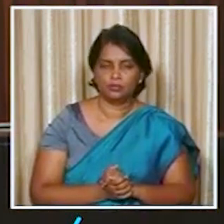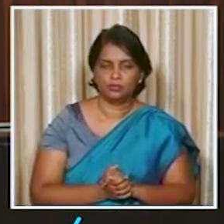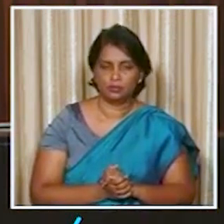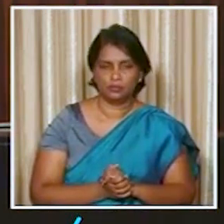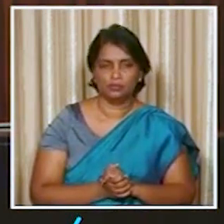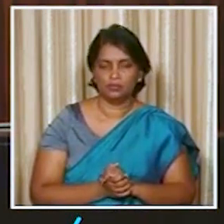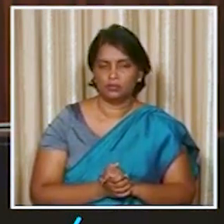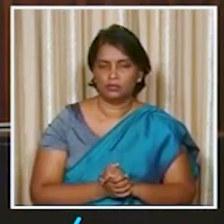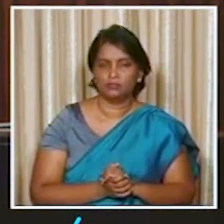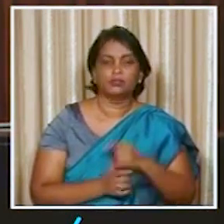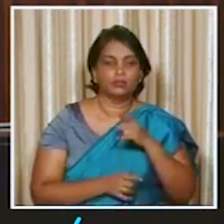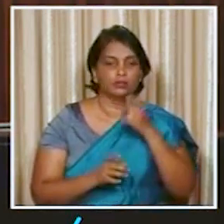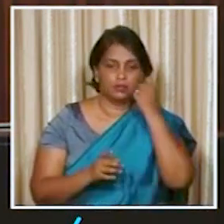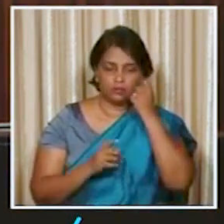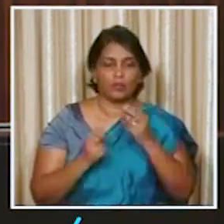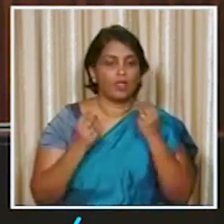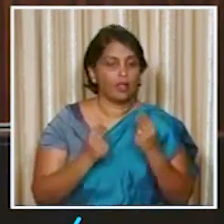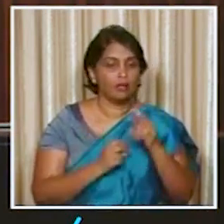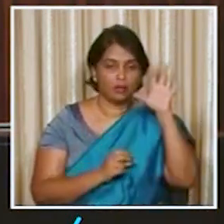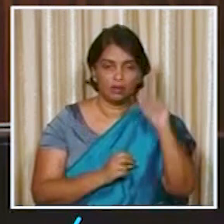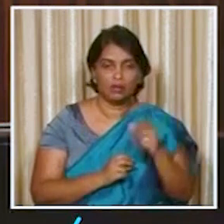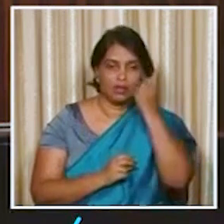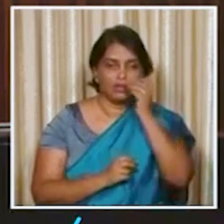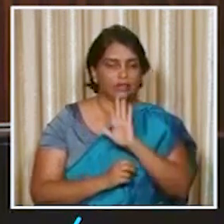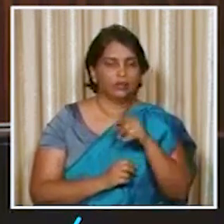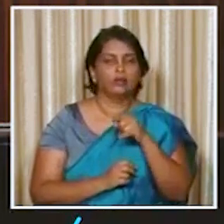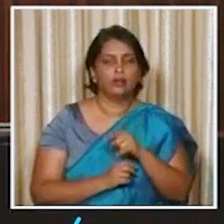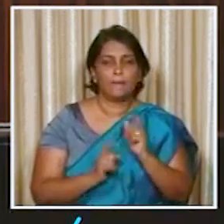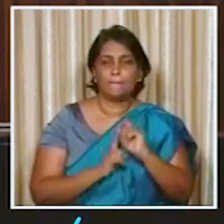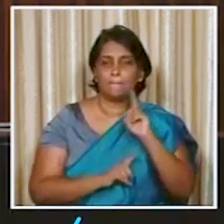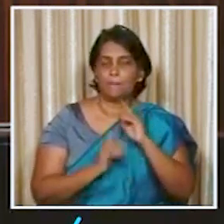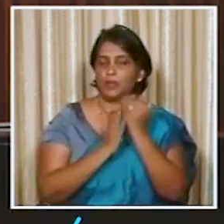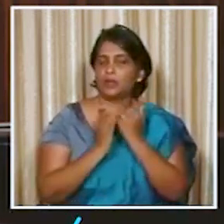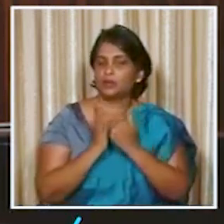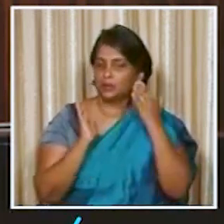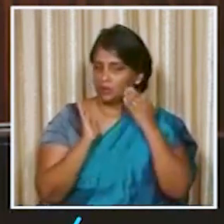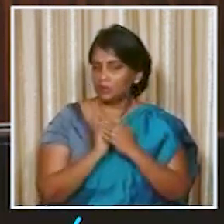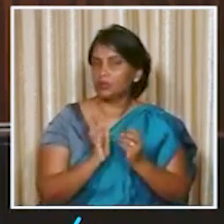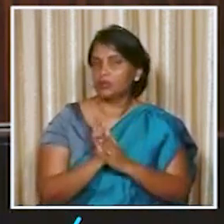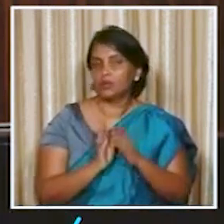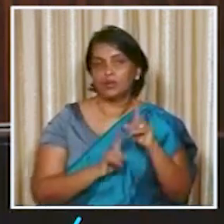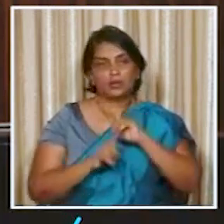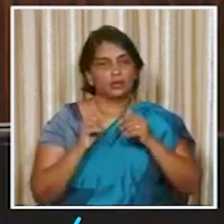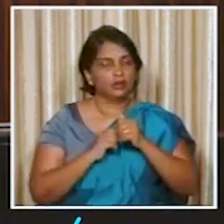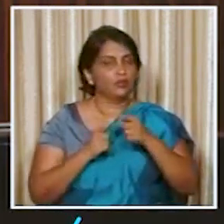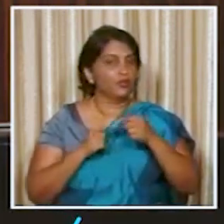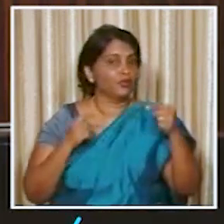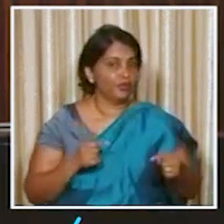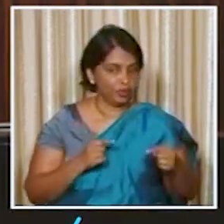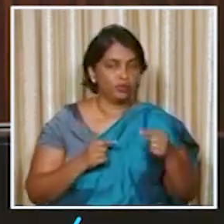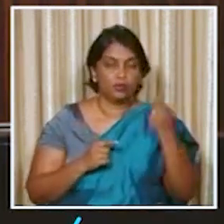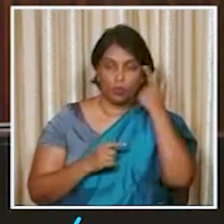ලබාදී නොමැත එම යෝජනාව හදිසියගෙන ආ යෝජනාවක් නොවේ පාර්ලිමේන්තු කටයුතු මණ්ඩල කාර්යක සභාවේ සාකච්ඡා කොට විපක්ෂයේ දනු දැනුම